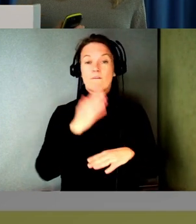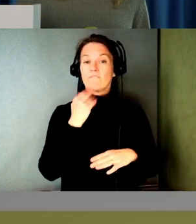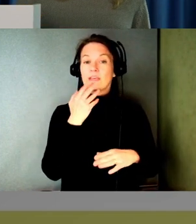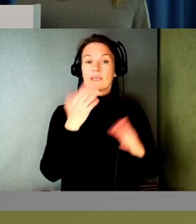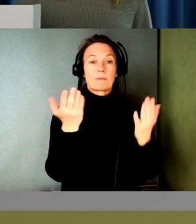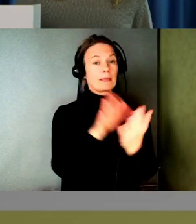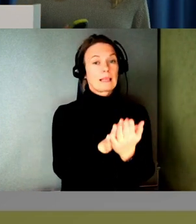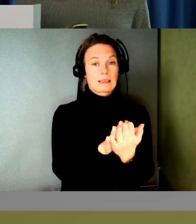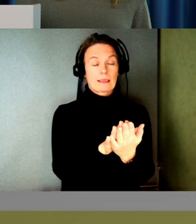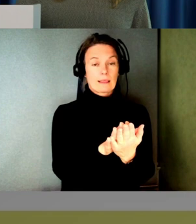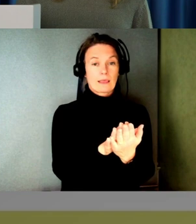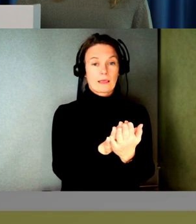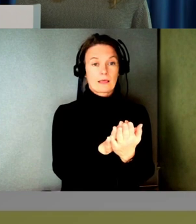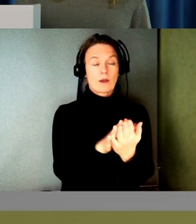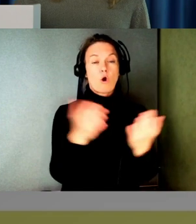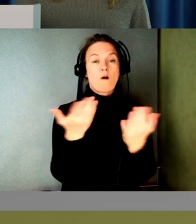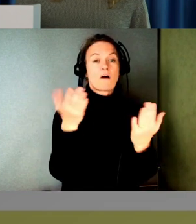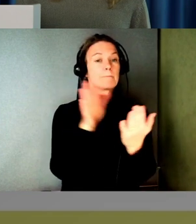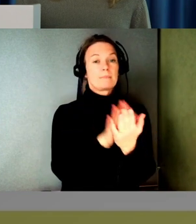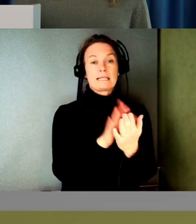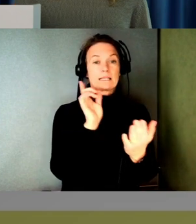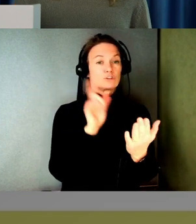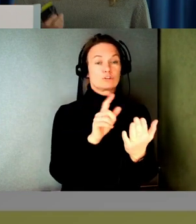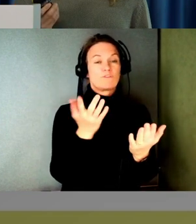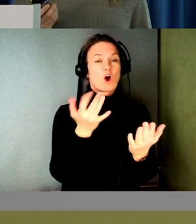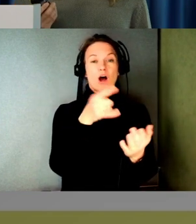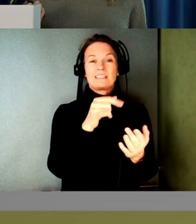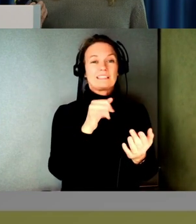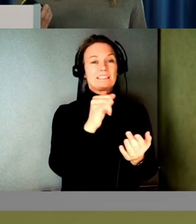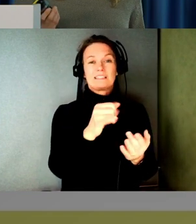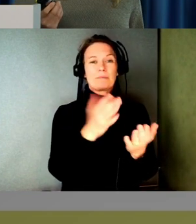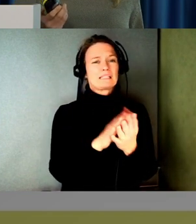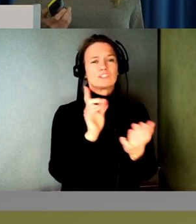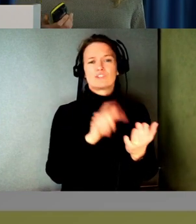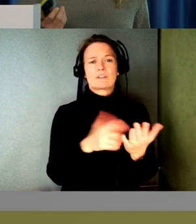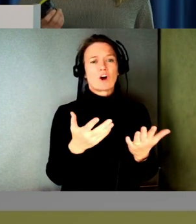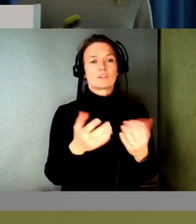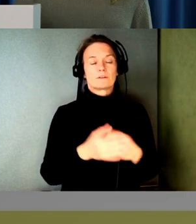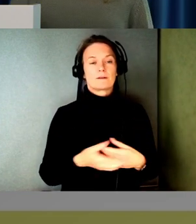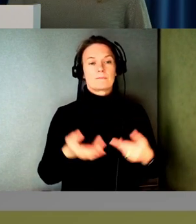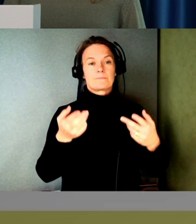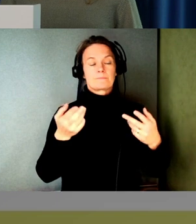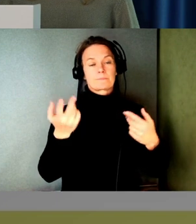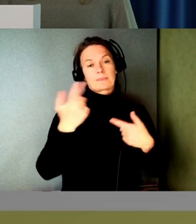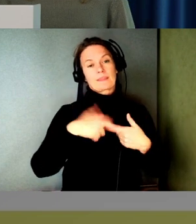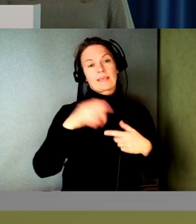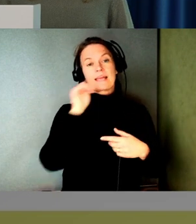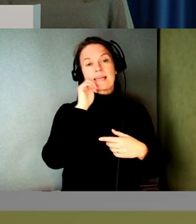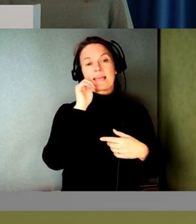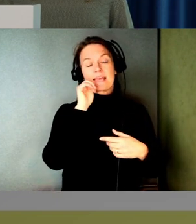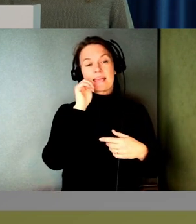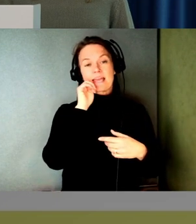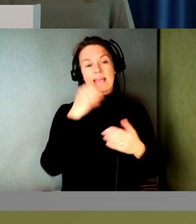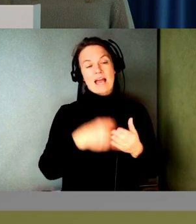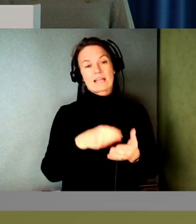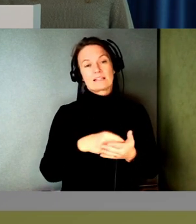och vad just bildens syfte är eh i fallet e-handlar tänker jag att produktbilder är väldigt